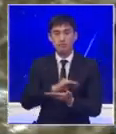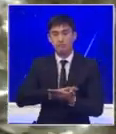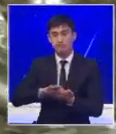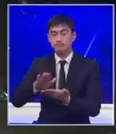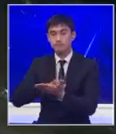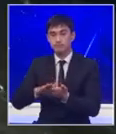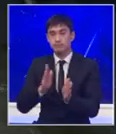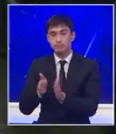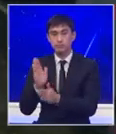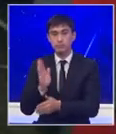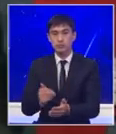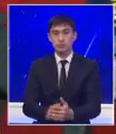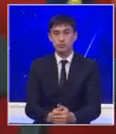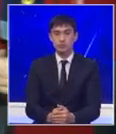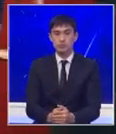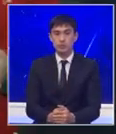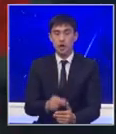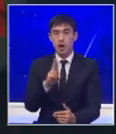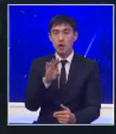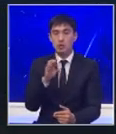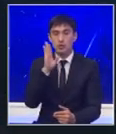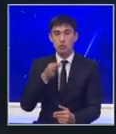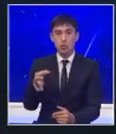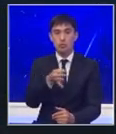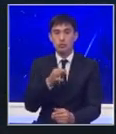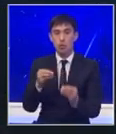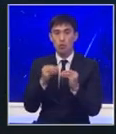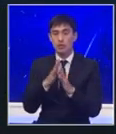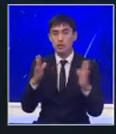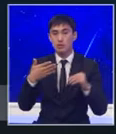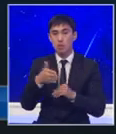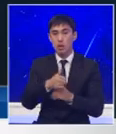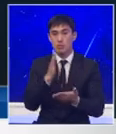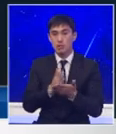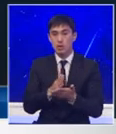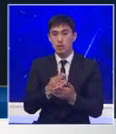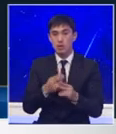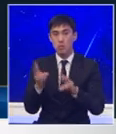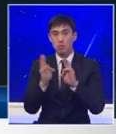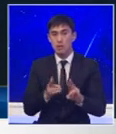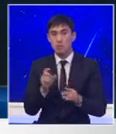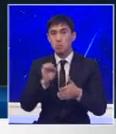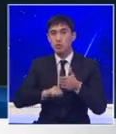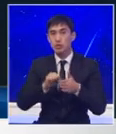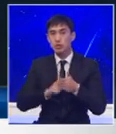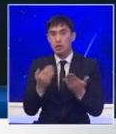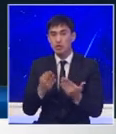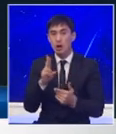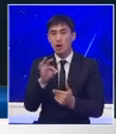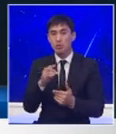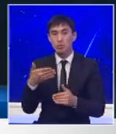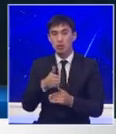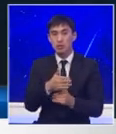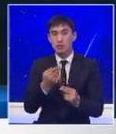жиналып тазаланады. Қапшағай су қоймасында 10-нан аса балық түрі бар. Апаттың не үшін дәл осы қарагөз балық